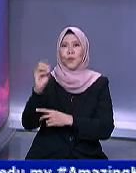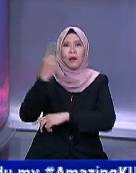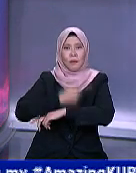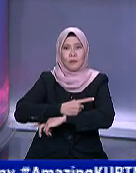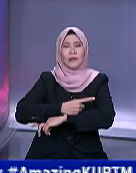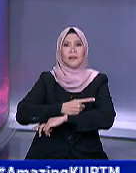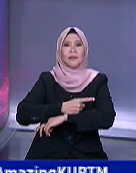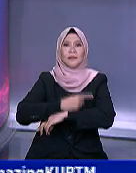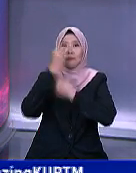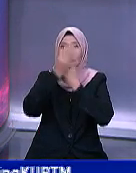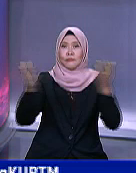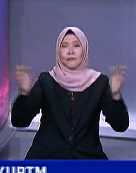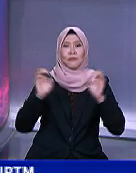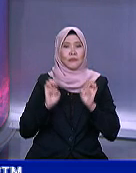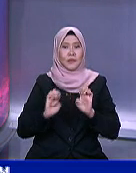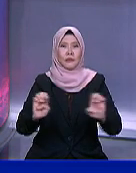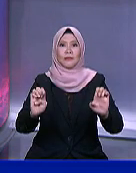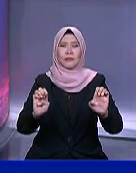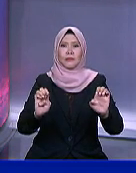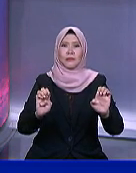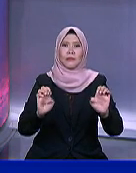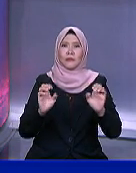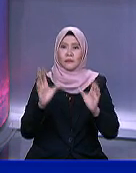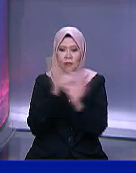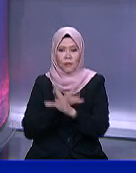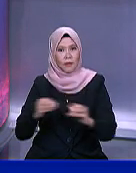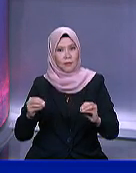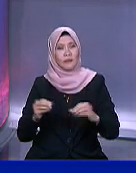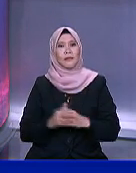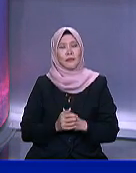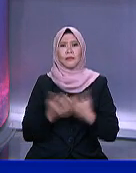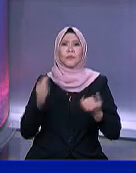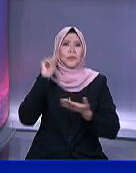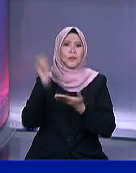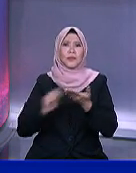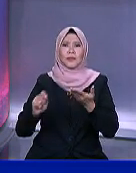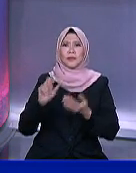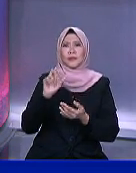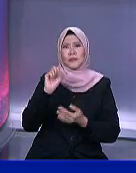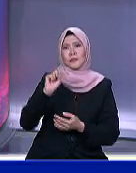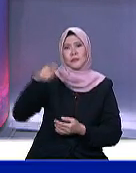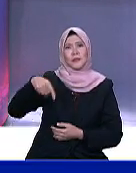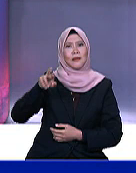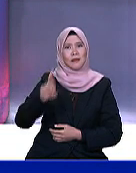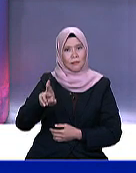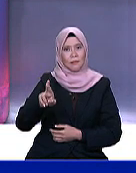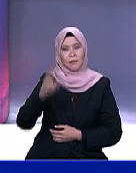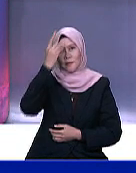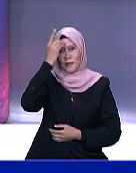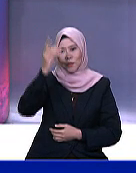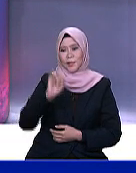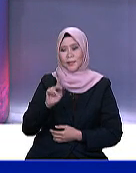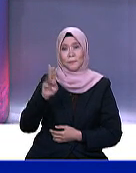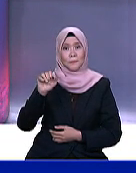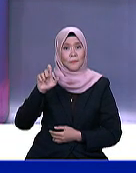darurat Sawa dibatalkan atau diungkai kan menerusi satu kenyataannya setiausaha suruhanjaya pilihanraya ezprt.com